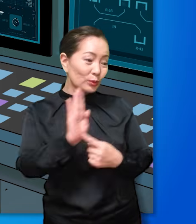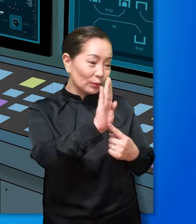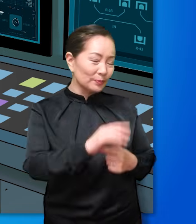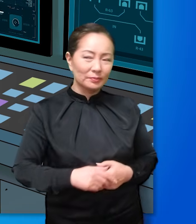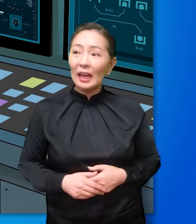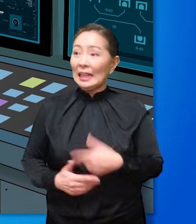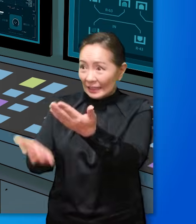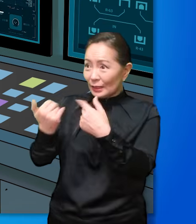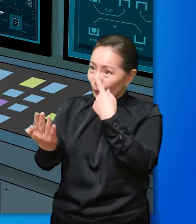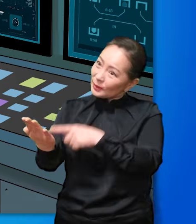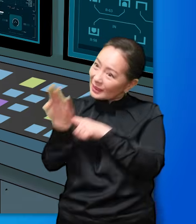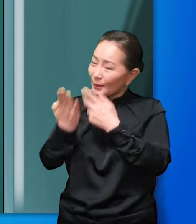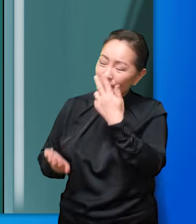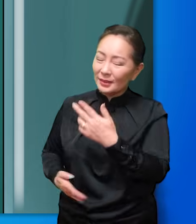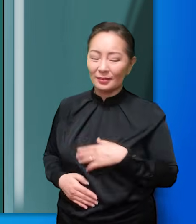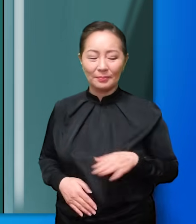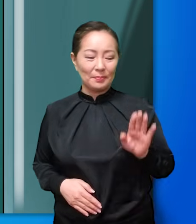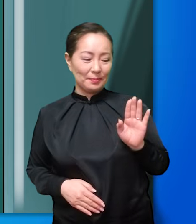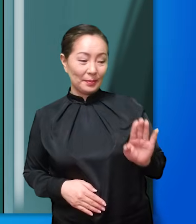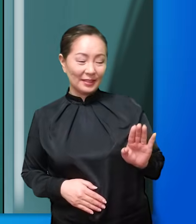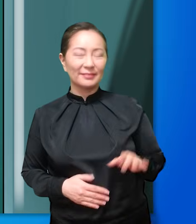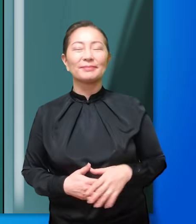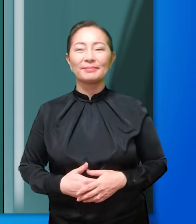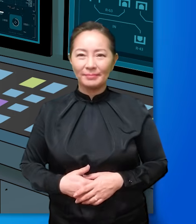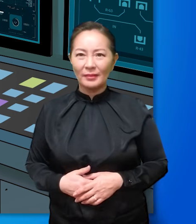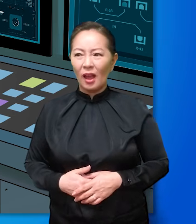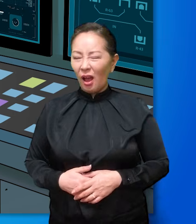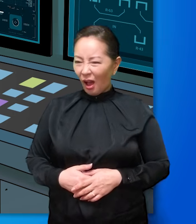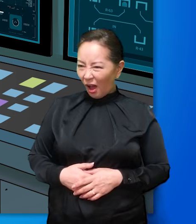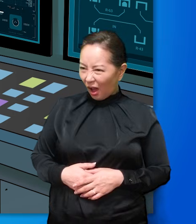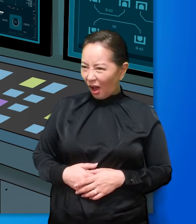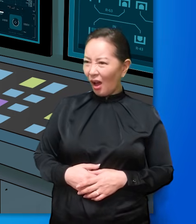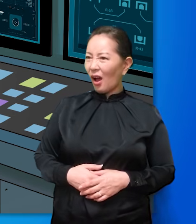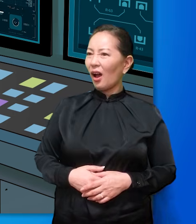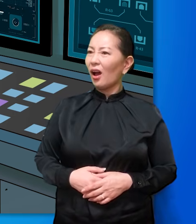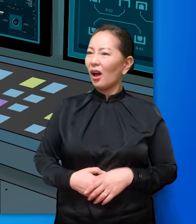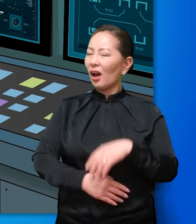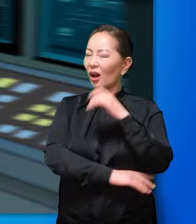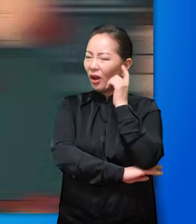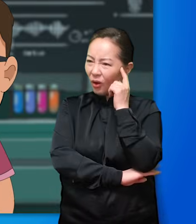Ахын чамд ер нь нэг гоё юм үзүүлэх үү? Вау, дийлдэ. За тэгвэл хүлээж өгөөрэй.